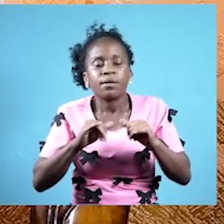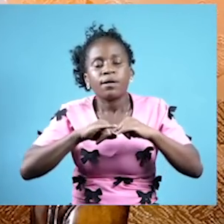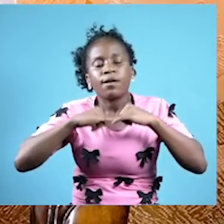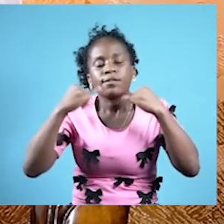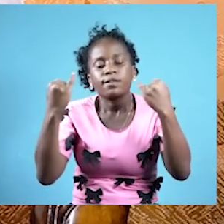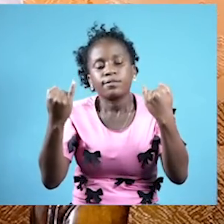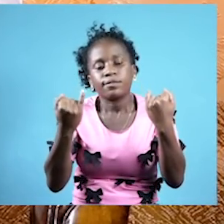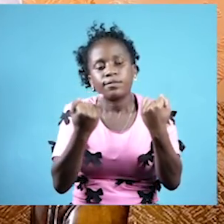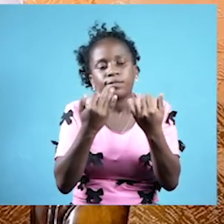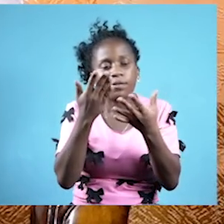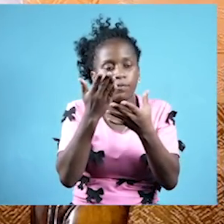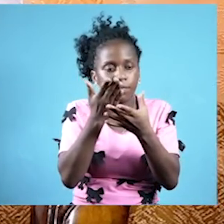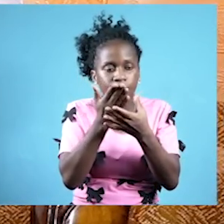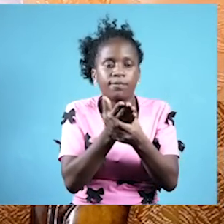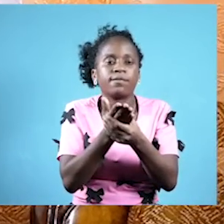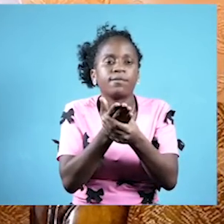shiriki